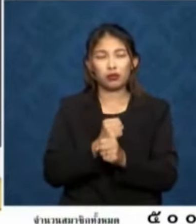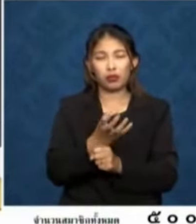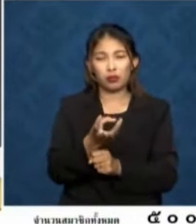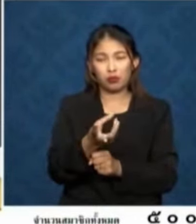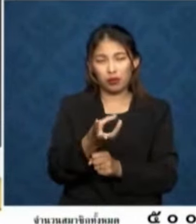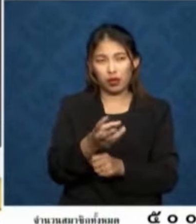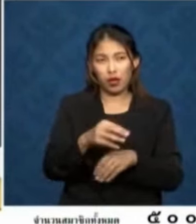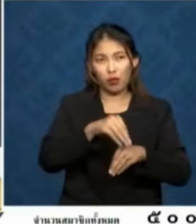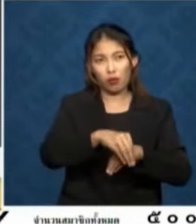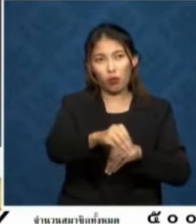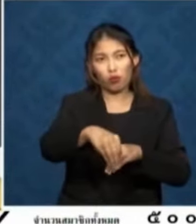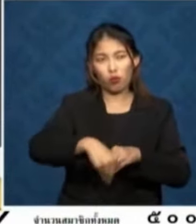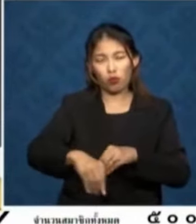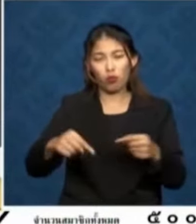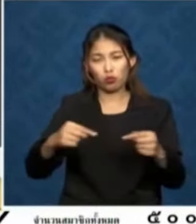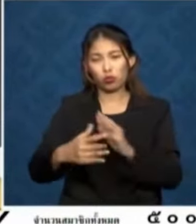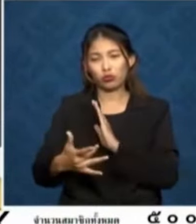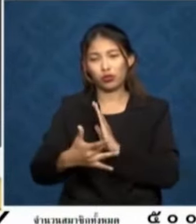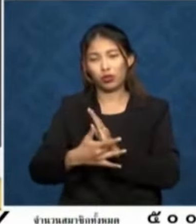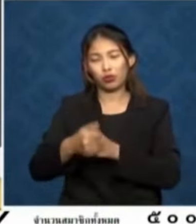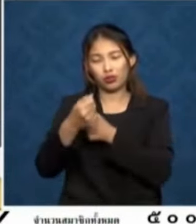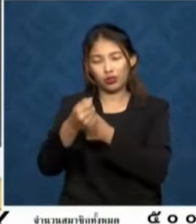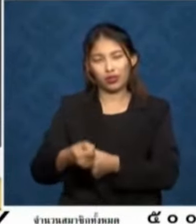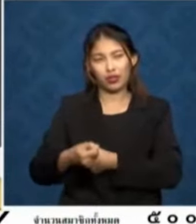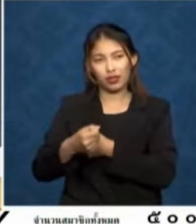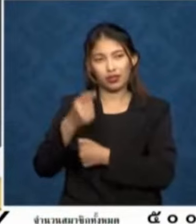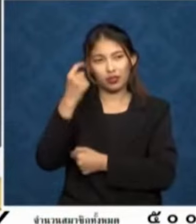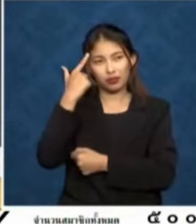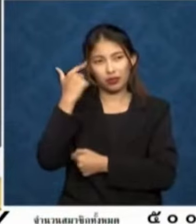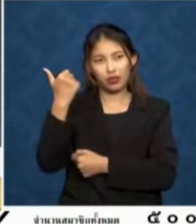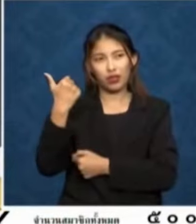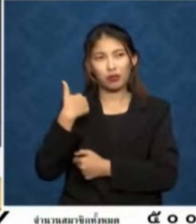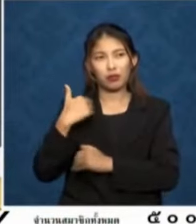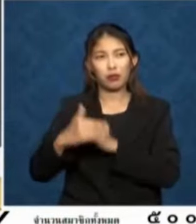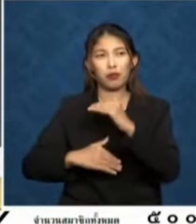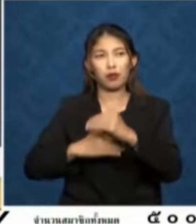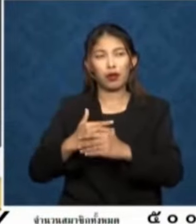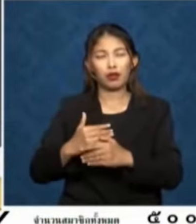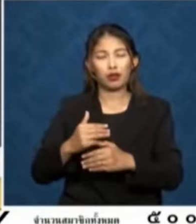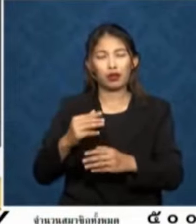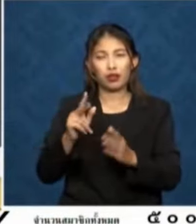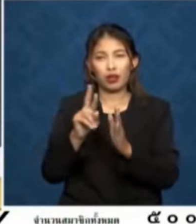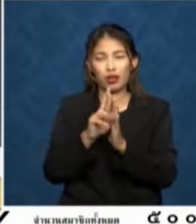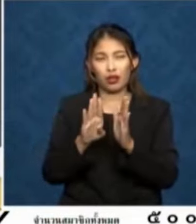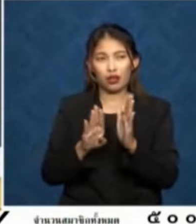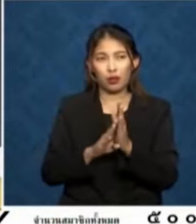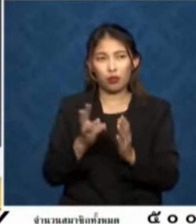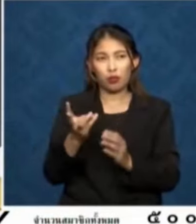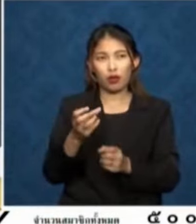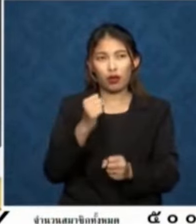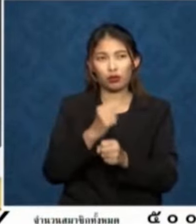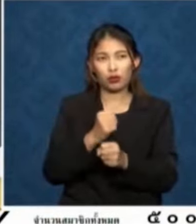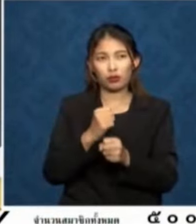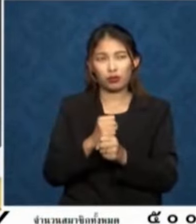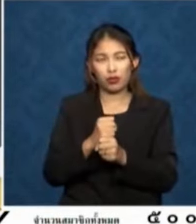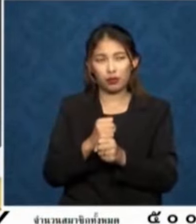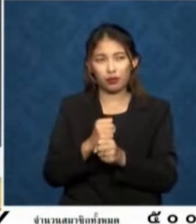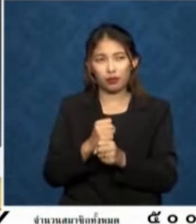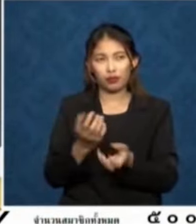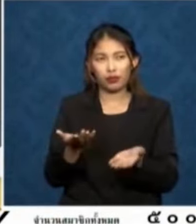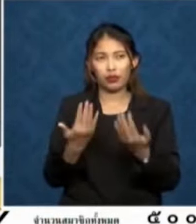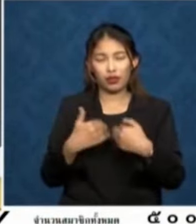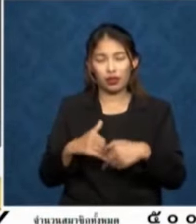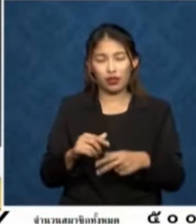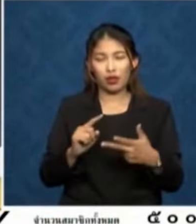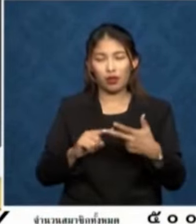เกษตรอัจฉริยะพัฒนาระบบการผลิตข้าวด้วยเทคโนโลยีดิจิทัลเกษตรแม่นยำสูงและพัฒนาระบบ